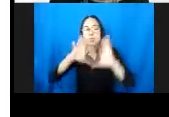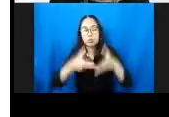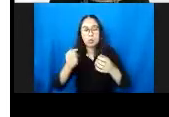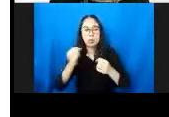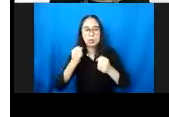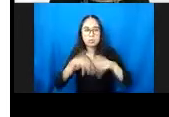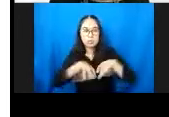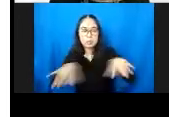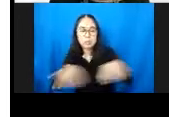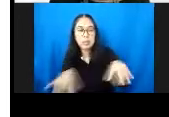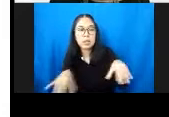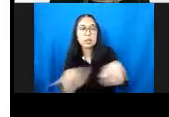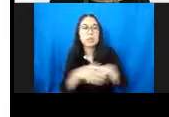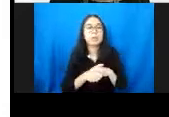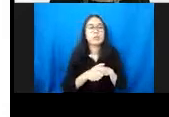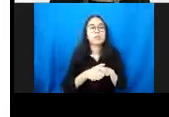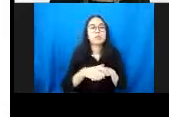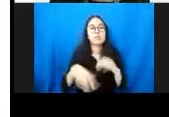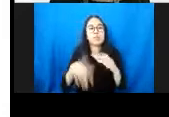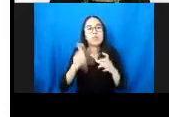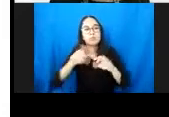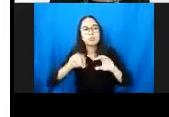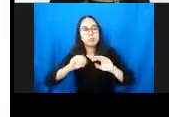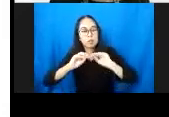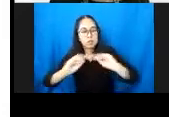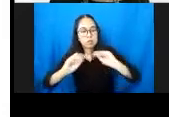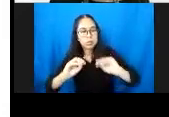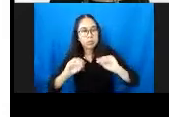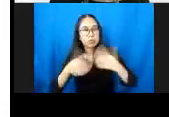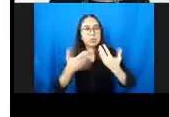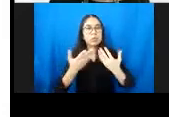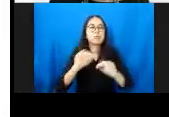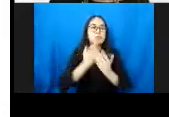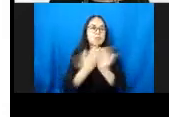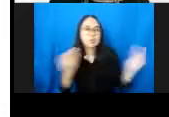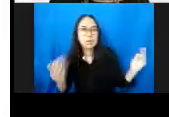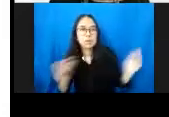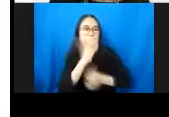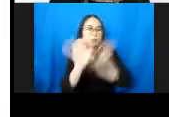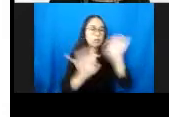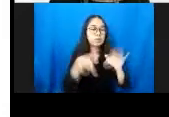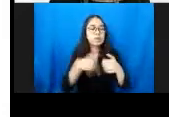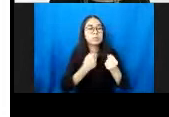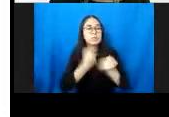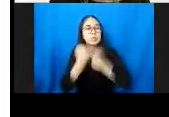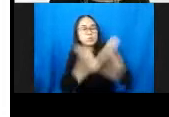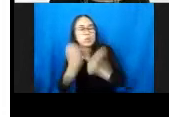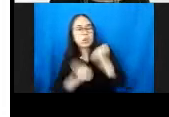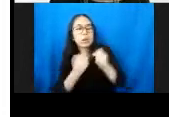akademisi, dan Sun Media. Dan ini bekerja terus-menerus untuk menurunkan stunting. Dan inilah